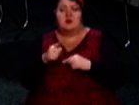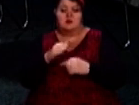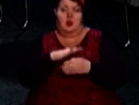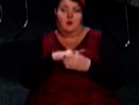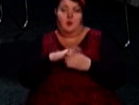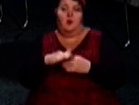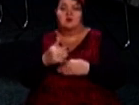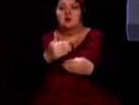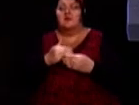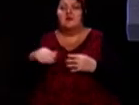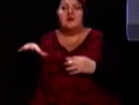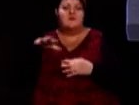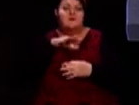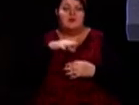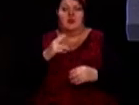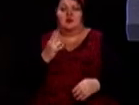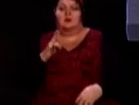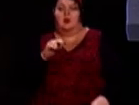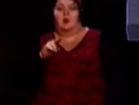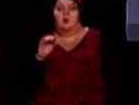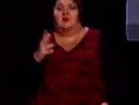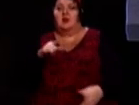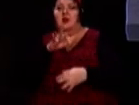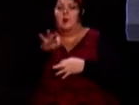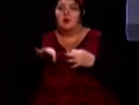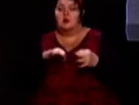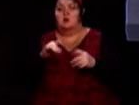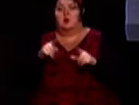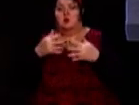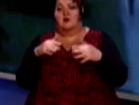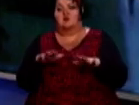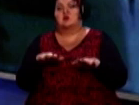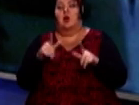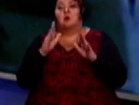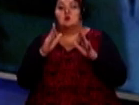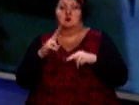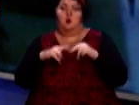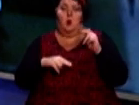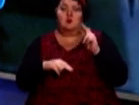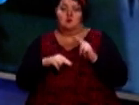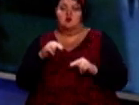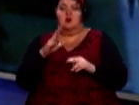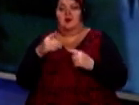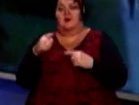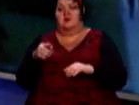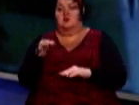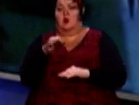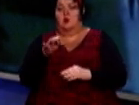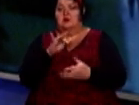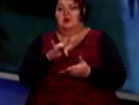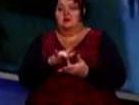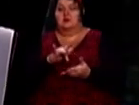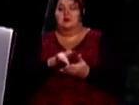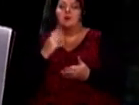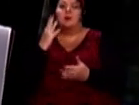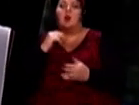повністю від всіх ЦНАПів, які проєктуються або запроєктовані вже, або споруджені навіть в інших обласних центрах. Коли